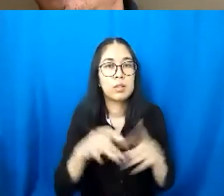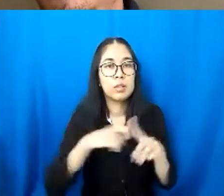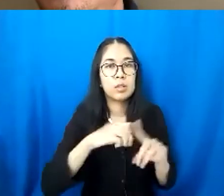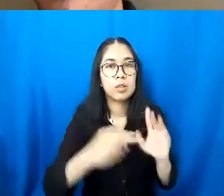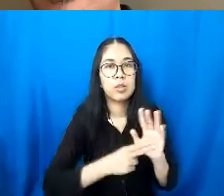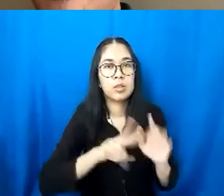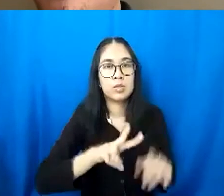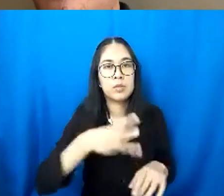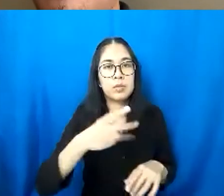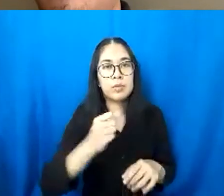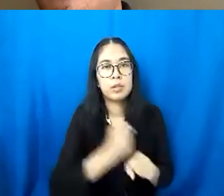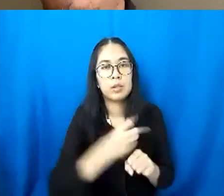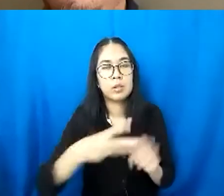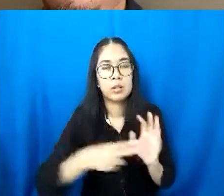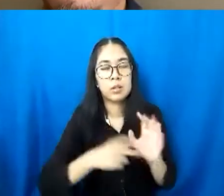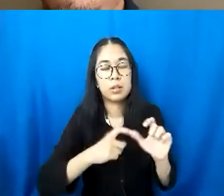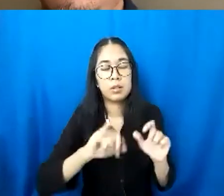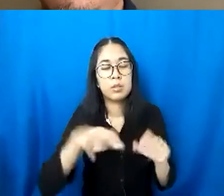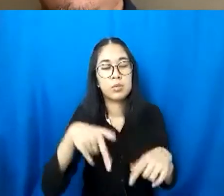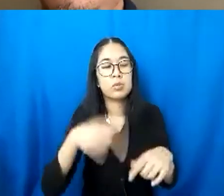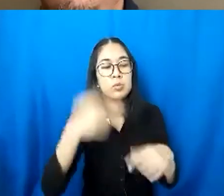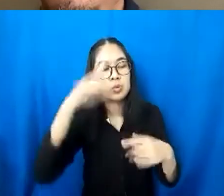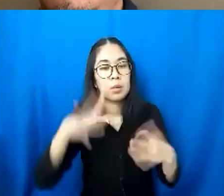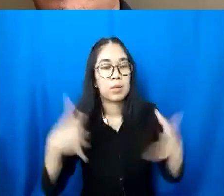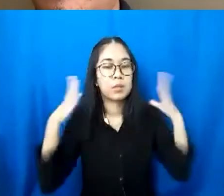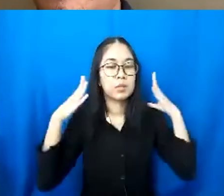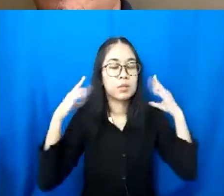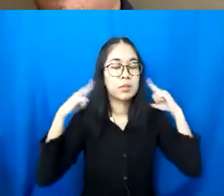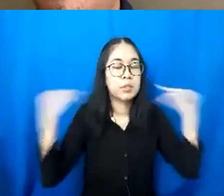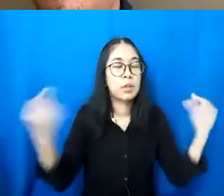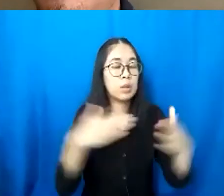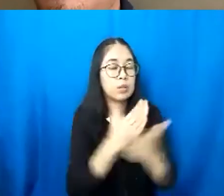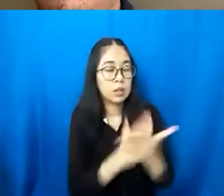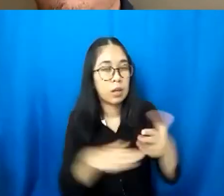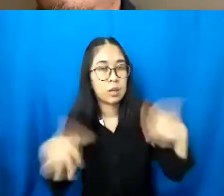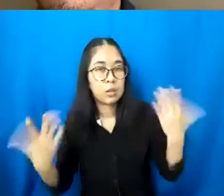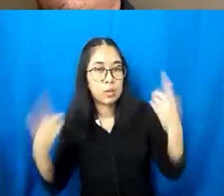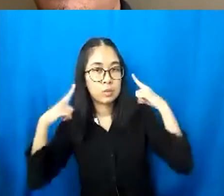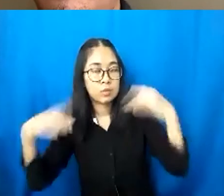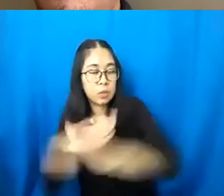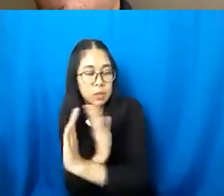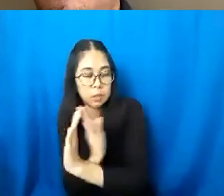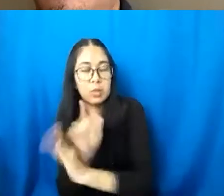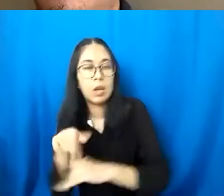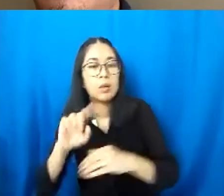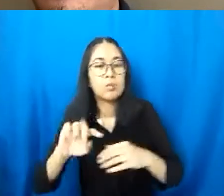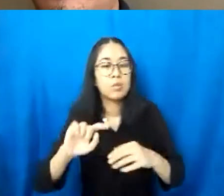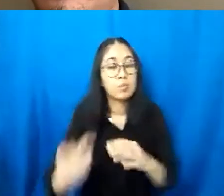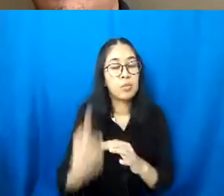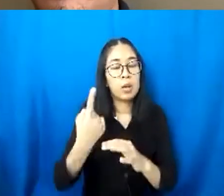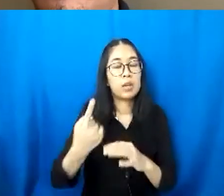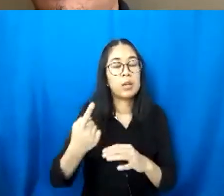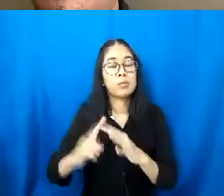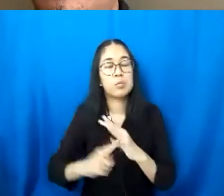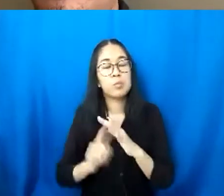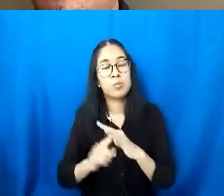level provinsi di Jawa Tengah dan Jawa Timur dan sedang dimulai untuk NTT. Namun kalau di Jawa